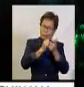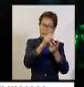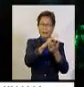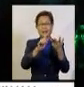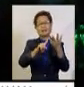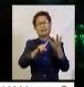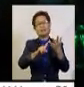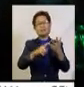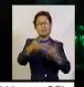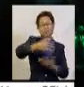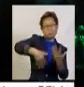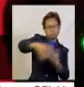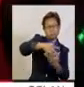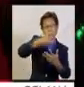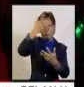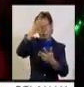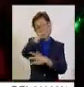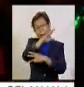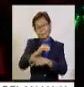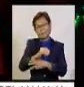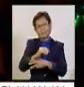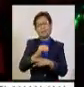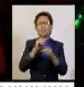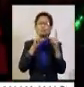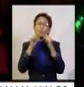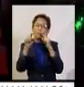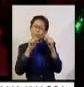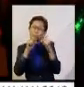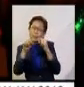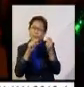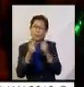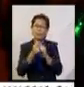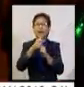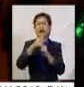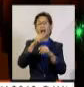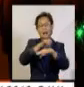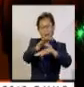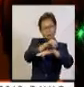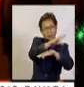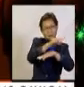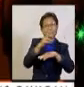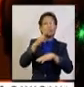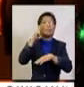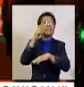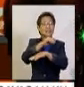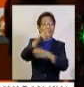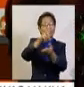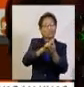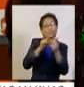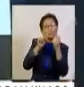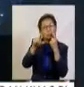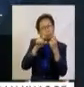selain ruang interaktif Teen Talk dan Teen Chat bersama kaunselor remaja dan doktor.